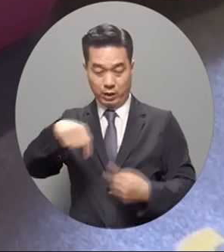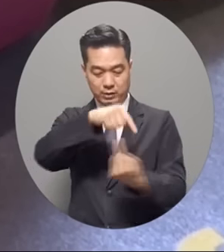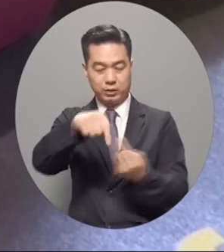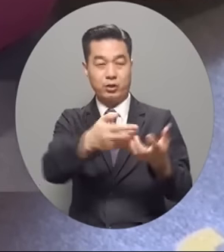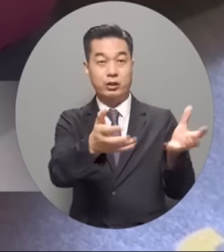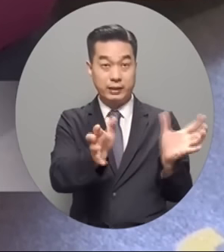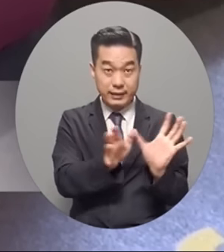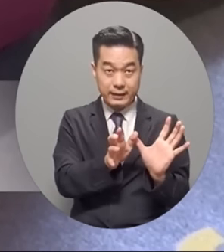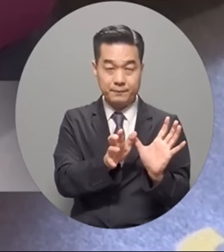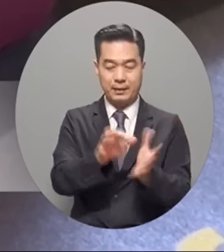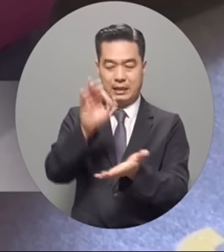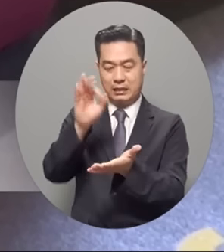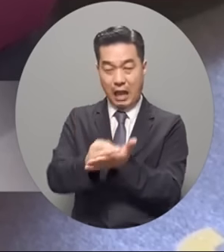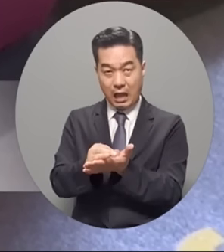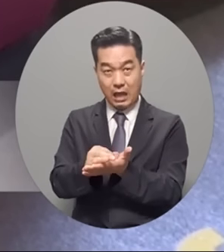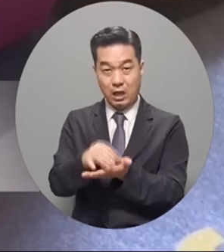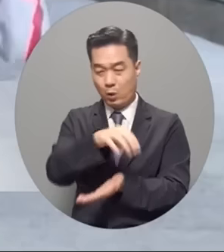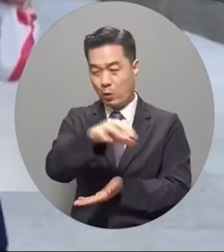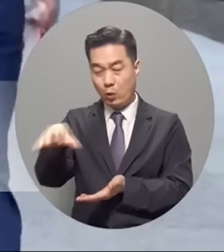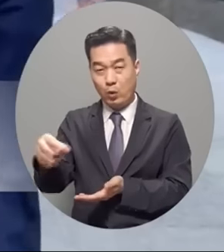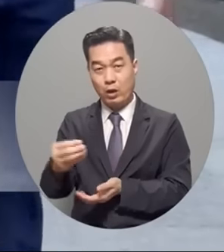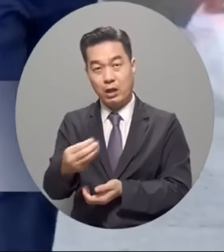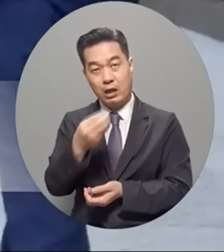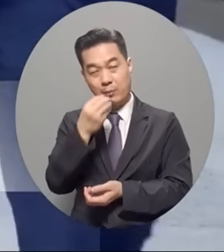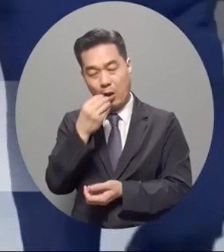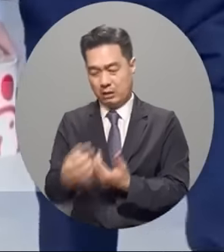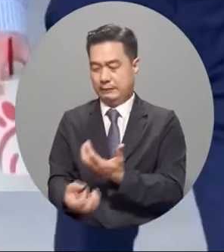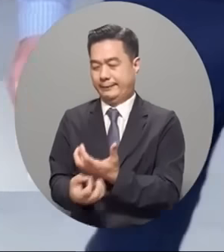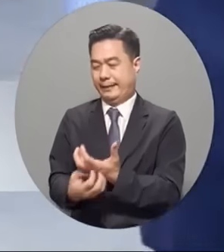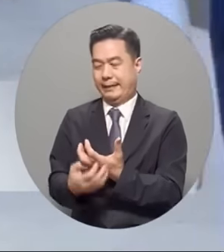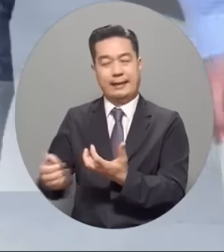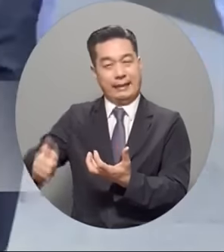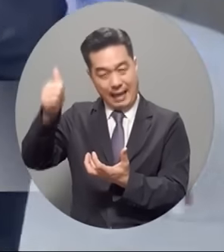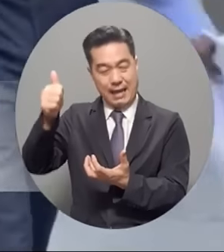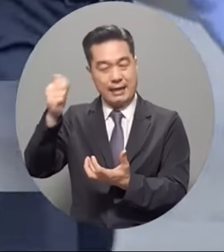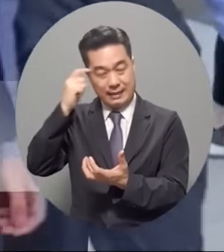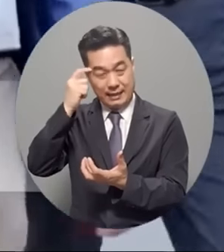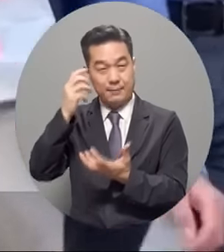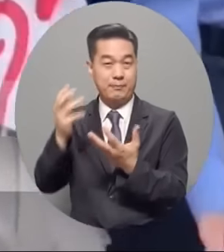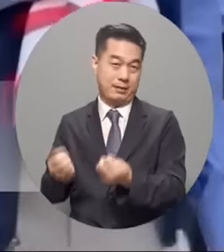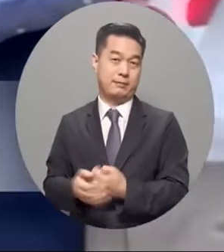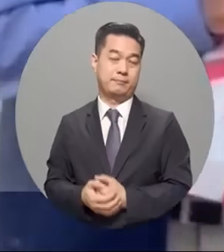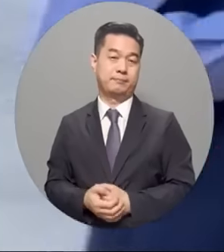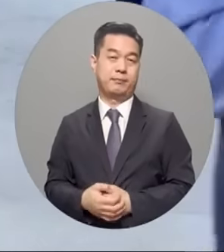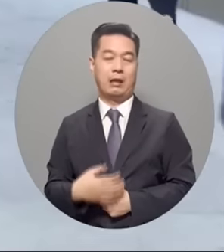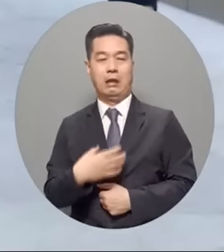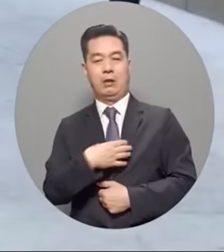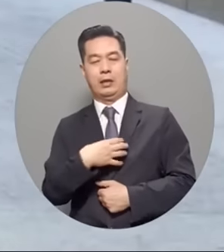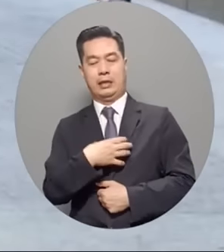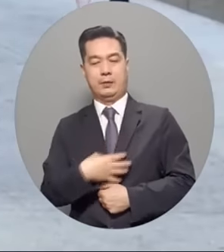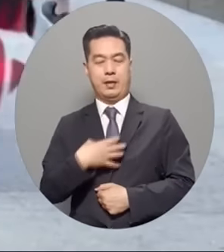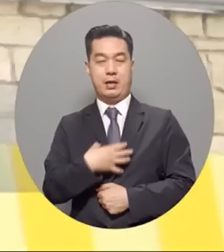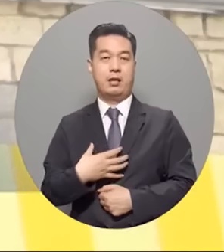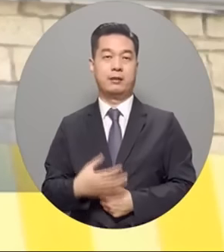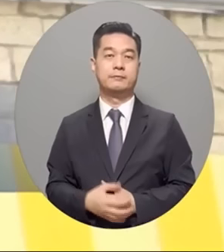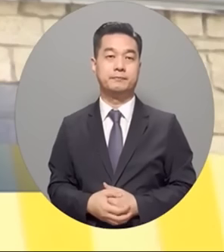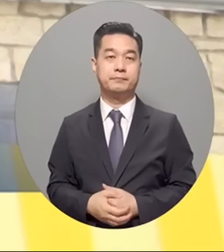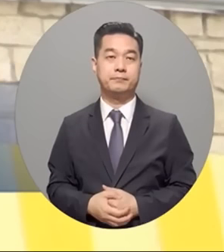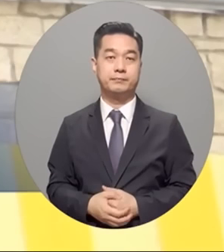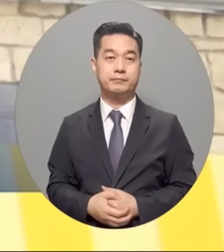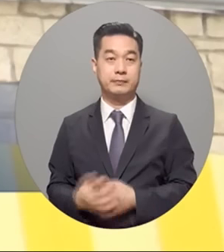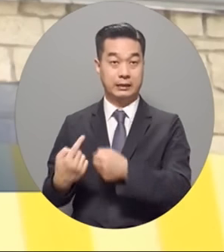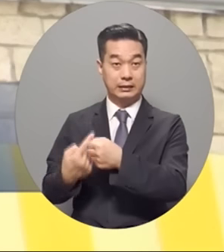특히 저소득층에서 아예 음식을 해먹는 쪽을 선택하는 소비자가 늘었다며 위기감을 드러냈습니다. That the